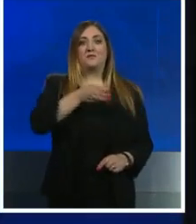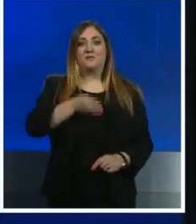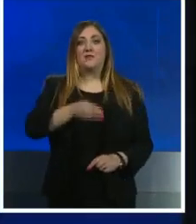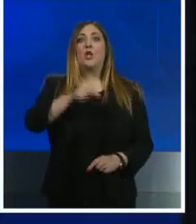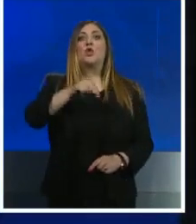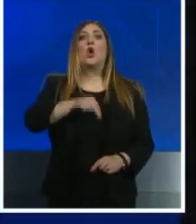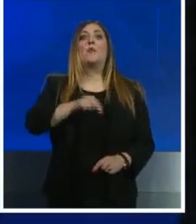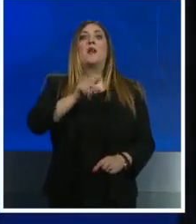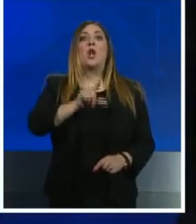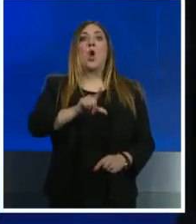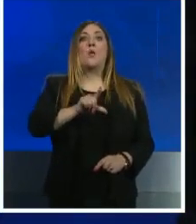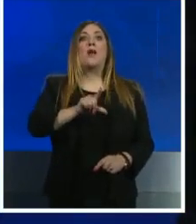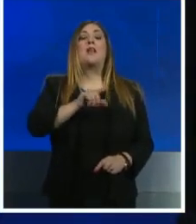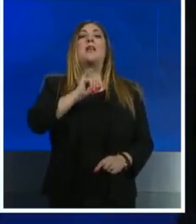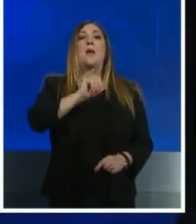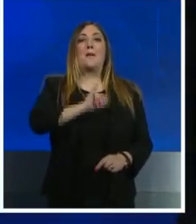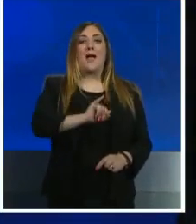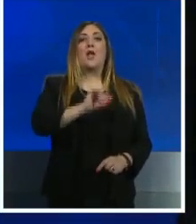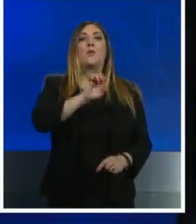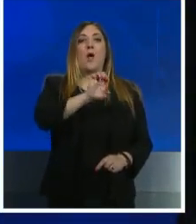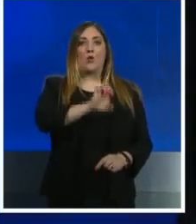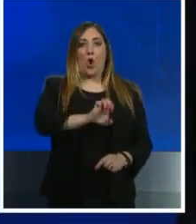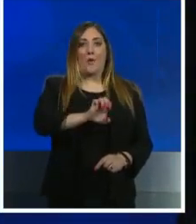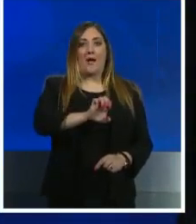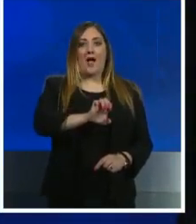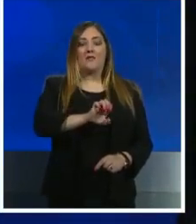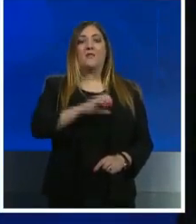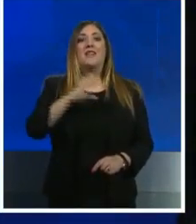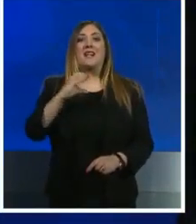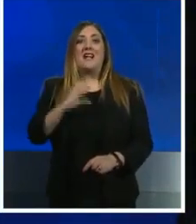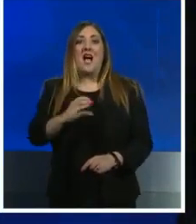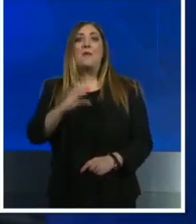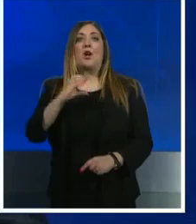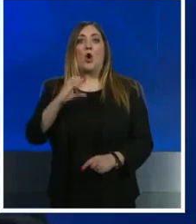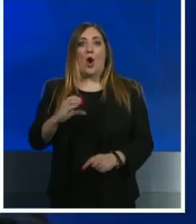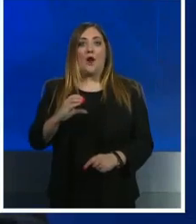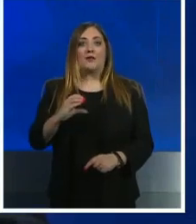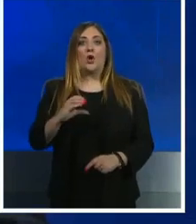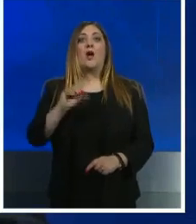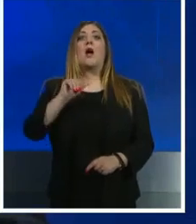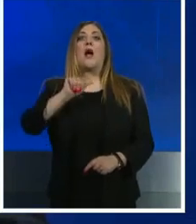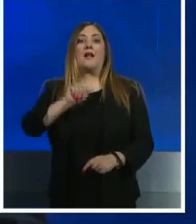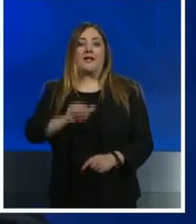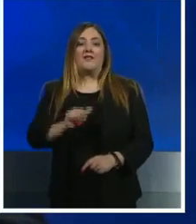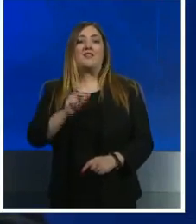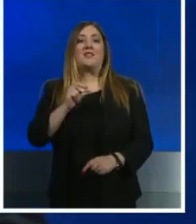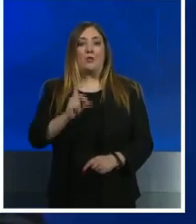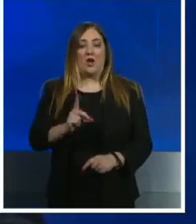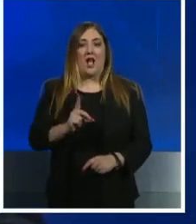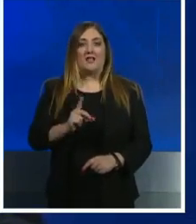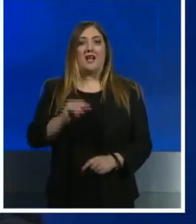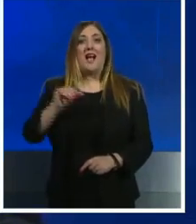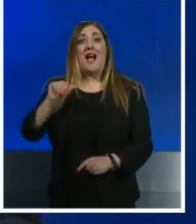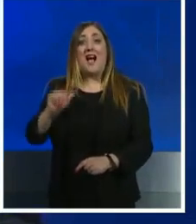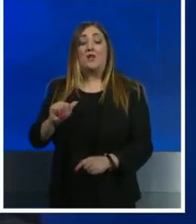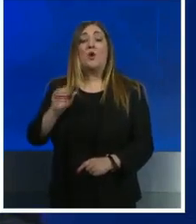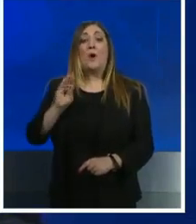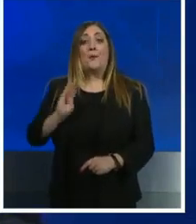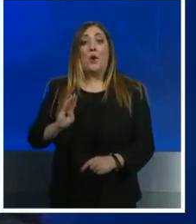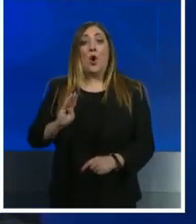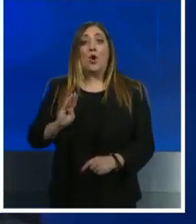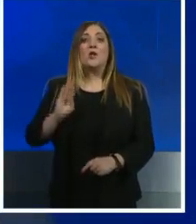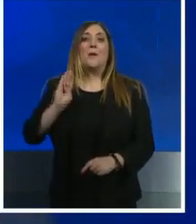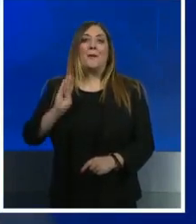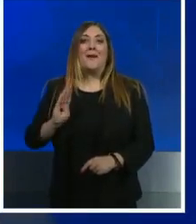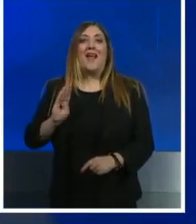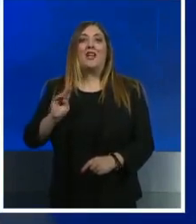minn Imperium Europa, Carmel Cacopardo minn Alternativa Demokratika, Antoine Borch minn Brain